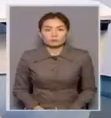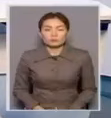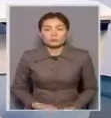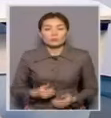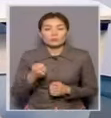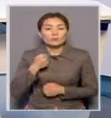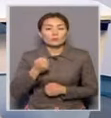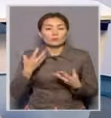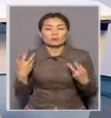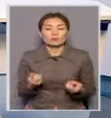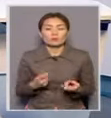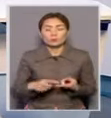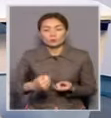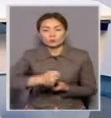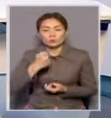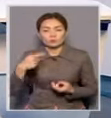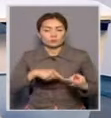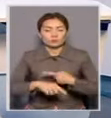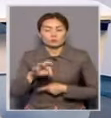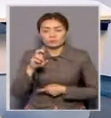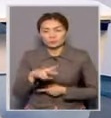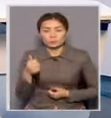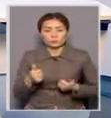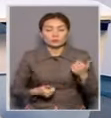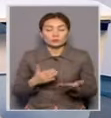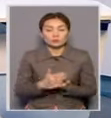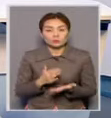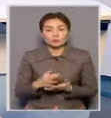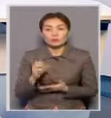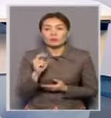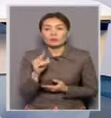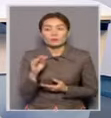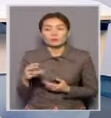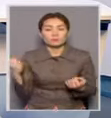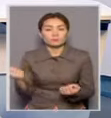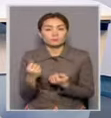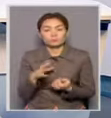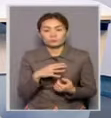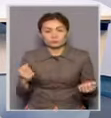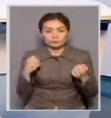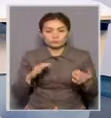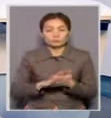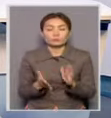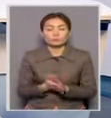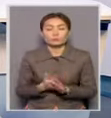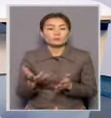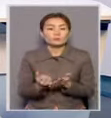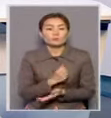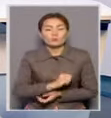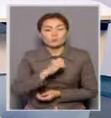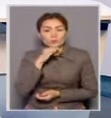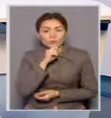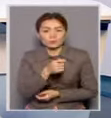Бақ қызметкерлері күніне орай журналистер арасында облыстық турнир өтті. Облыс әкімдігінің қолдауымен өткен спорттық шараның жүлде қоры